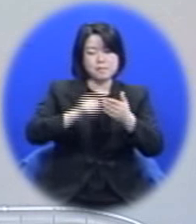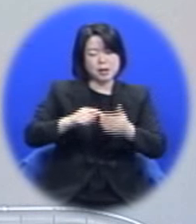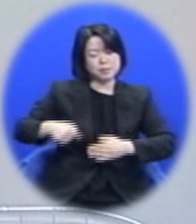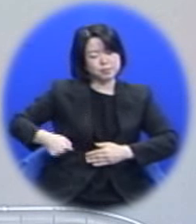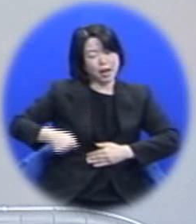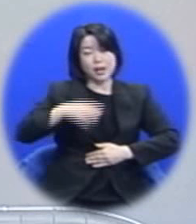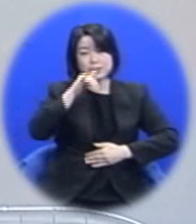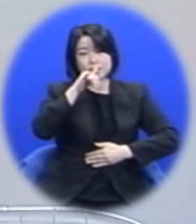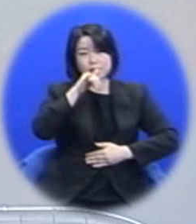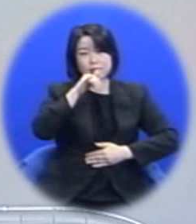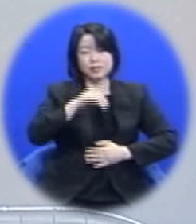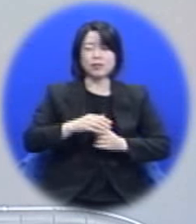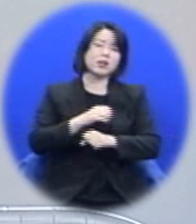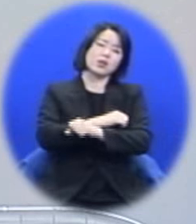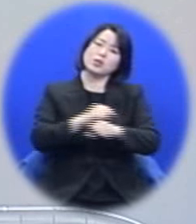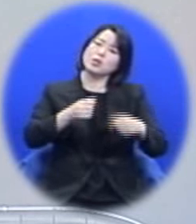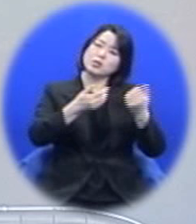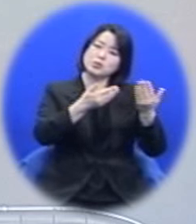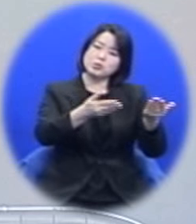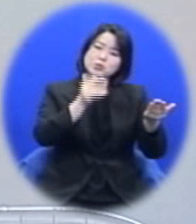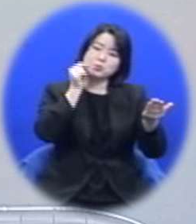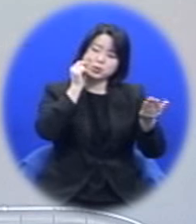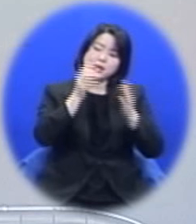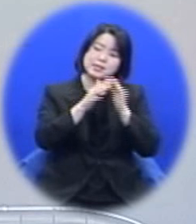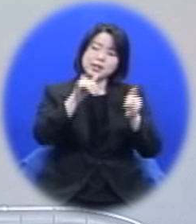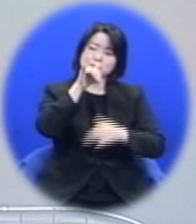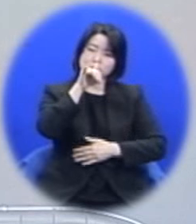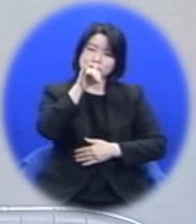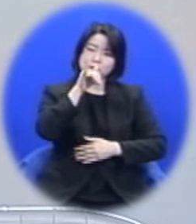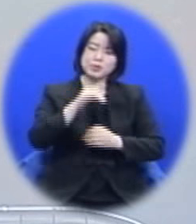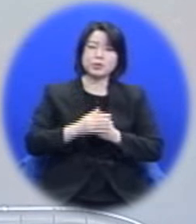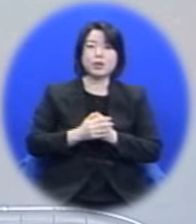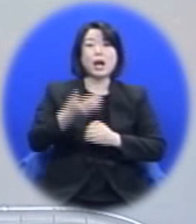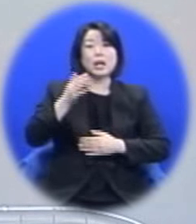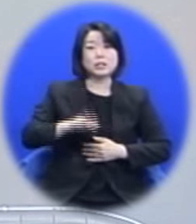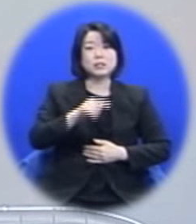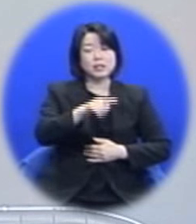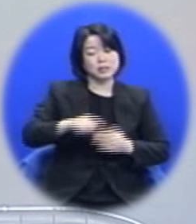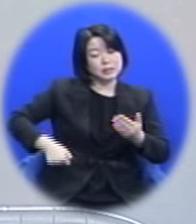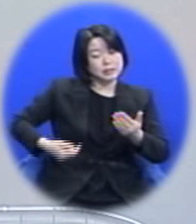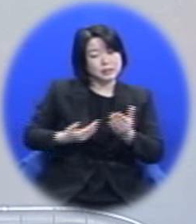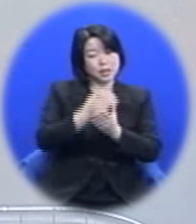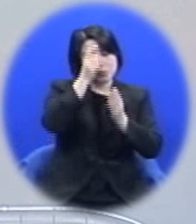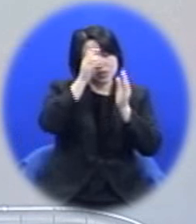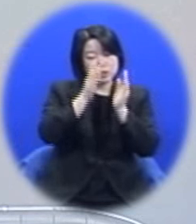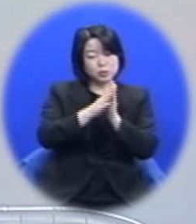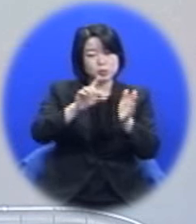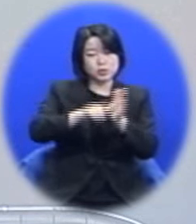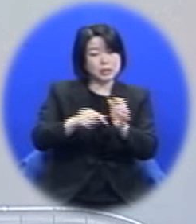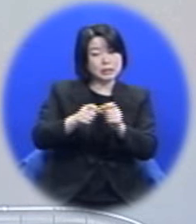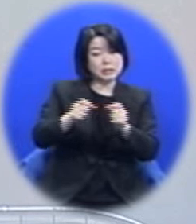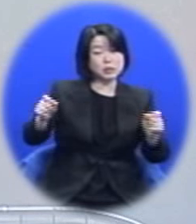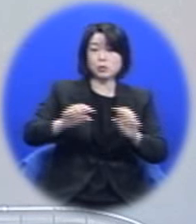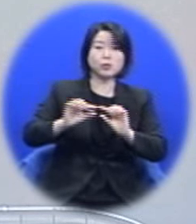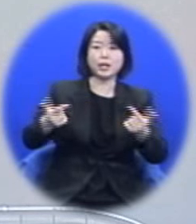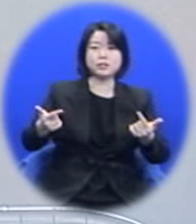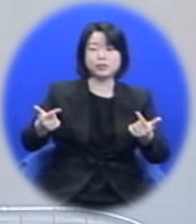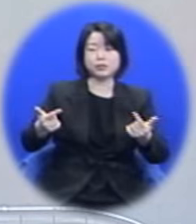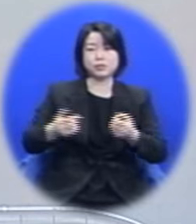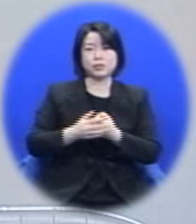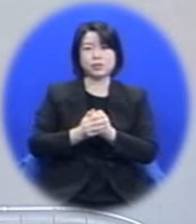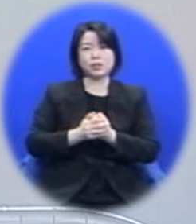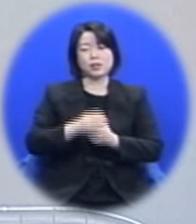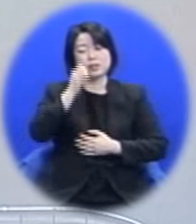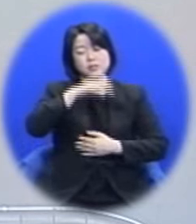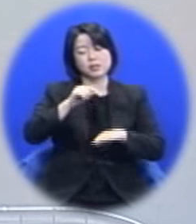왔습니다. 용서 못하는 사람이 있는데 그런데 그 참회의 기도 시간이 뭐 긴 것도 아니고